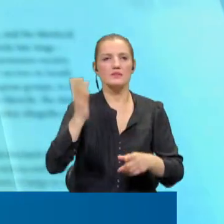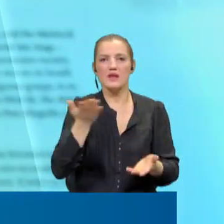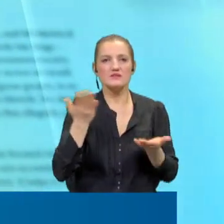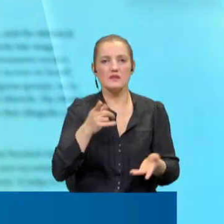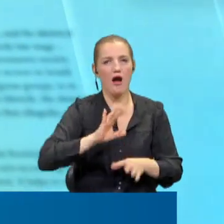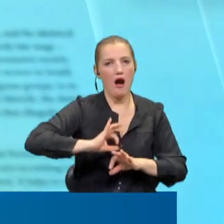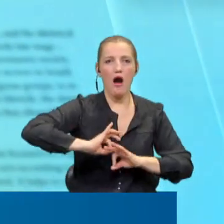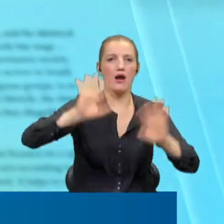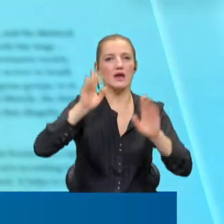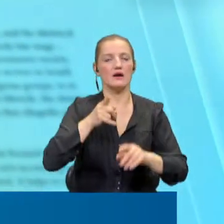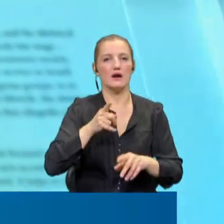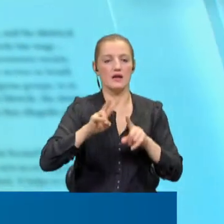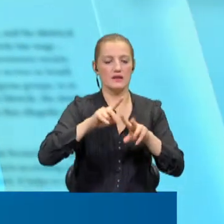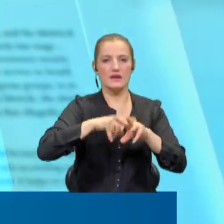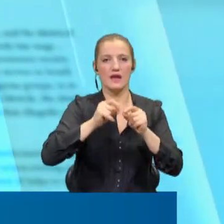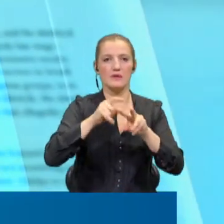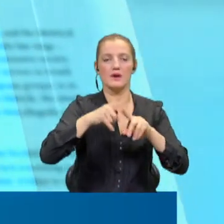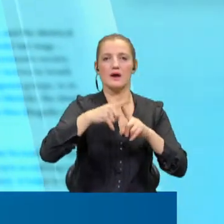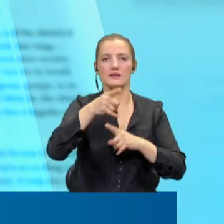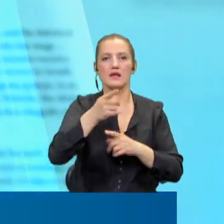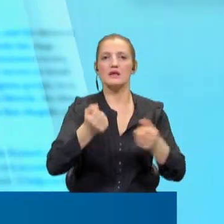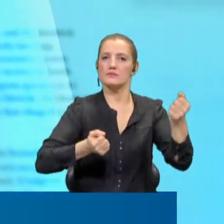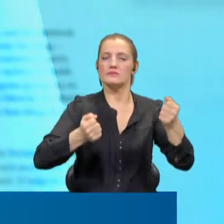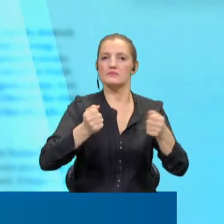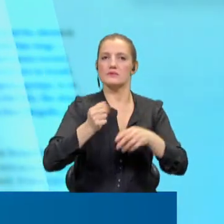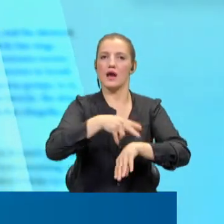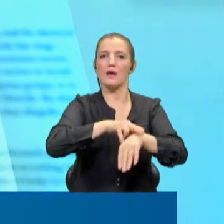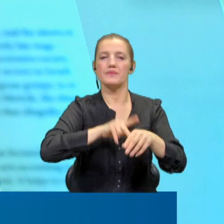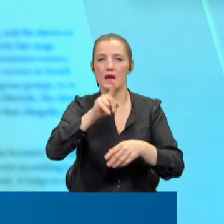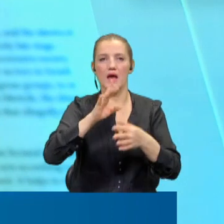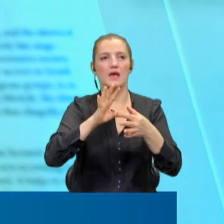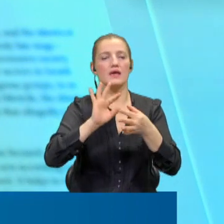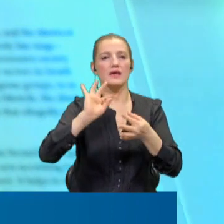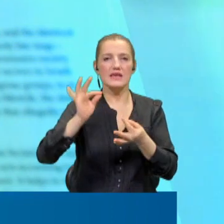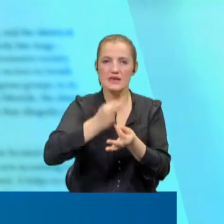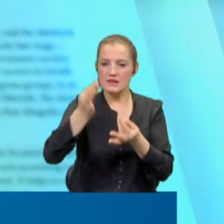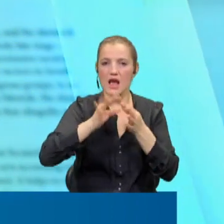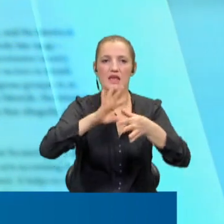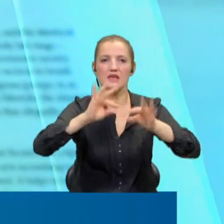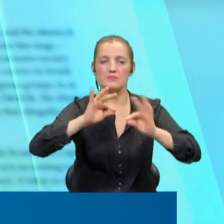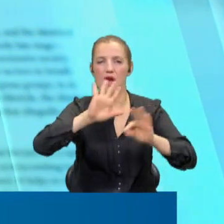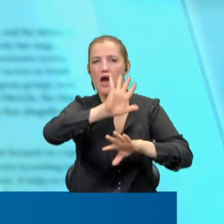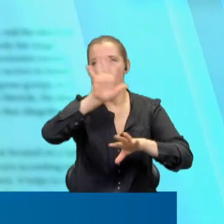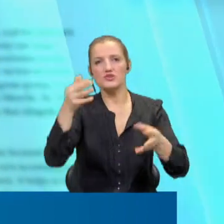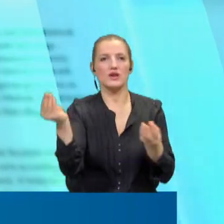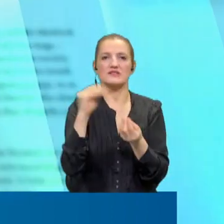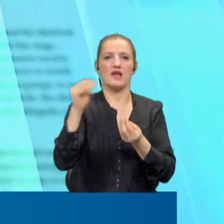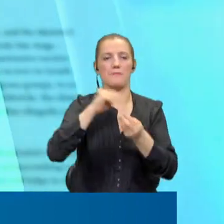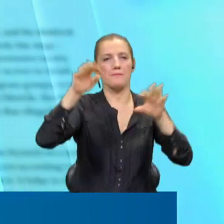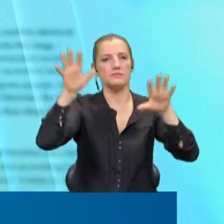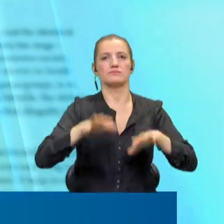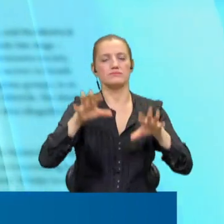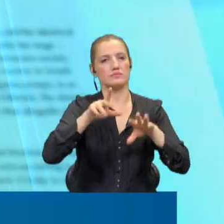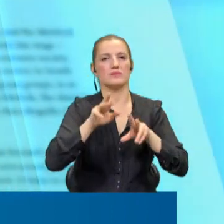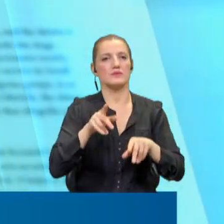harika diye karşılayan nebatinin düğündeki ekonomisi iyi neden ipliği her şeye faiz zam yağdı